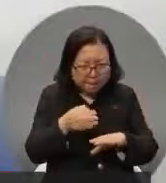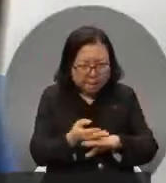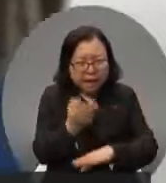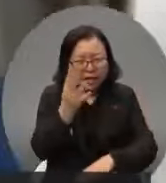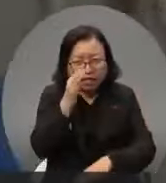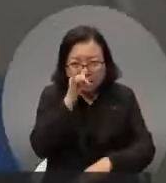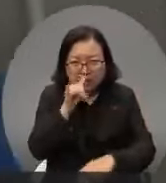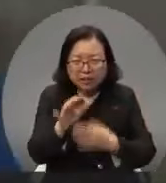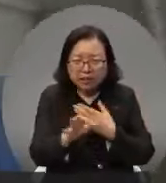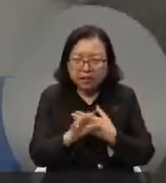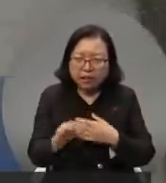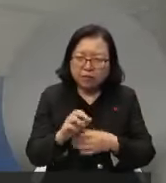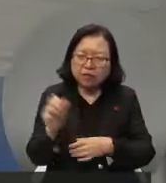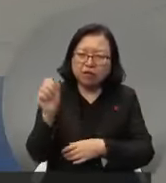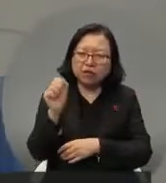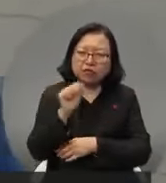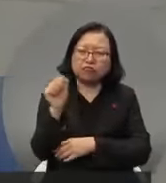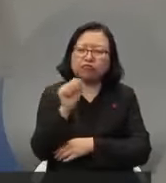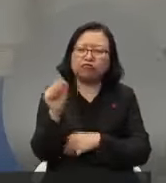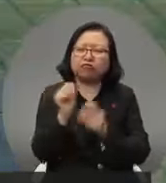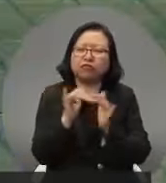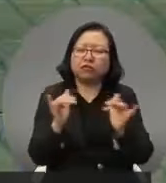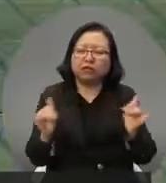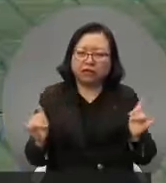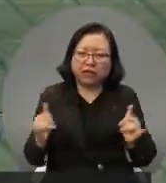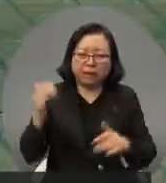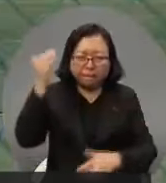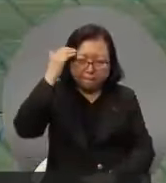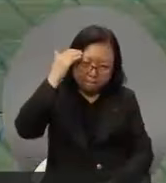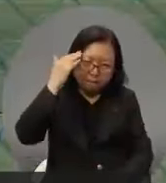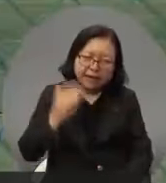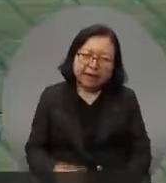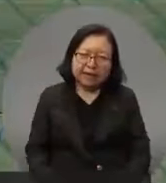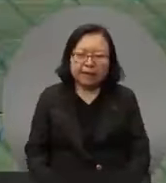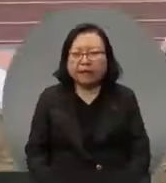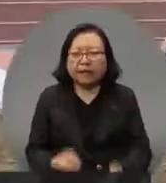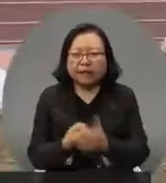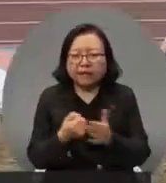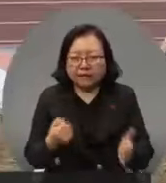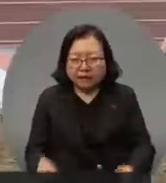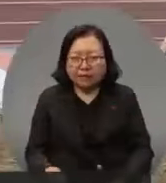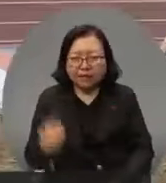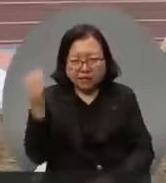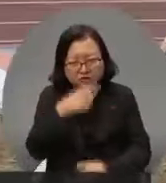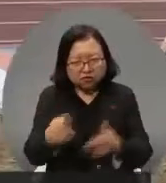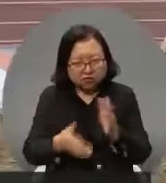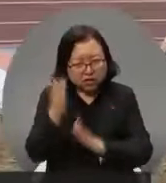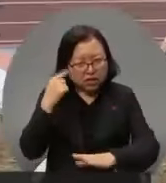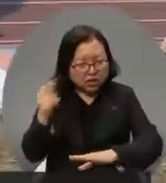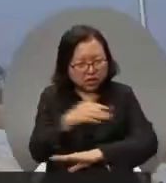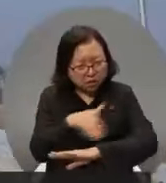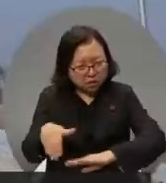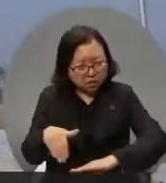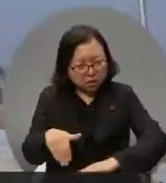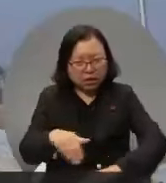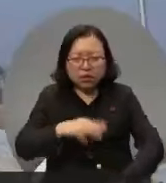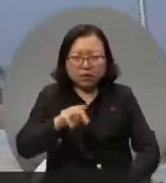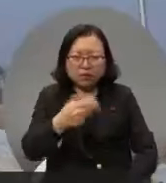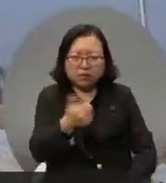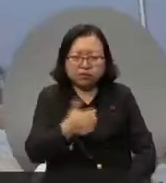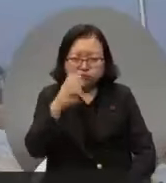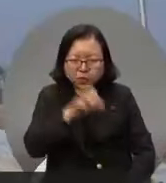창조물을 잃어버리거나 뭐 좀 방해가 되거나. 때문에 청주시의 무리한 에어돔 설치가 350억 원을 들여